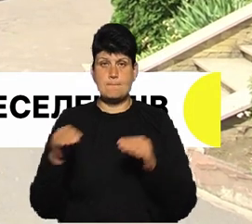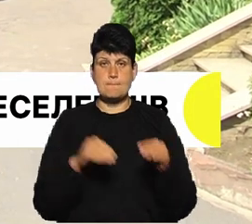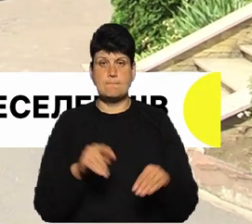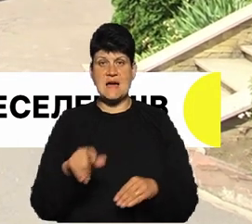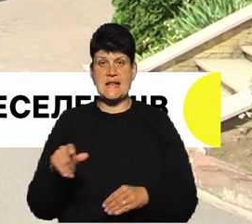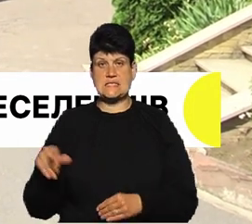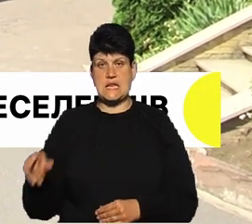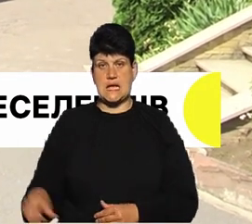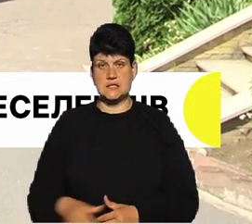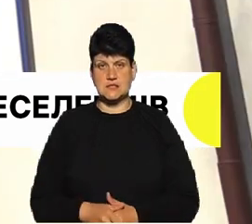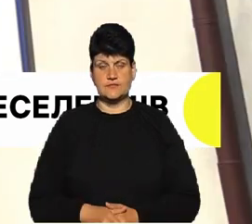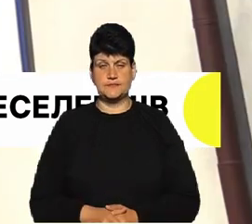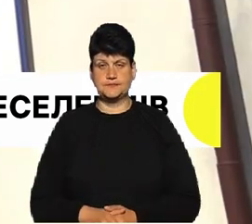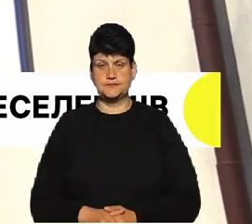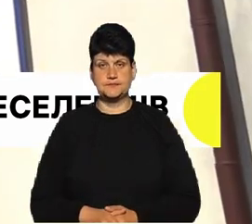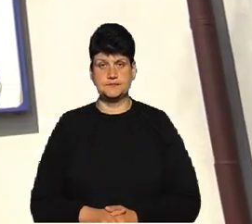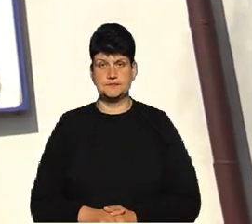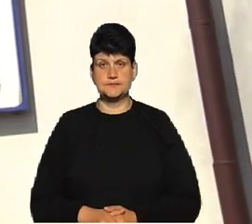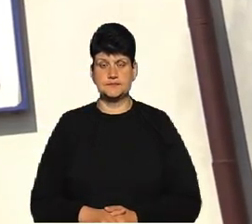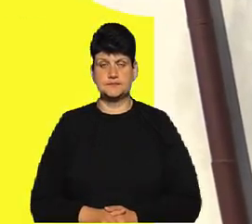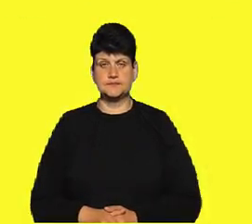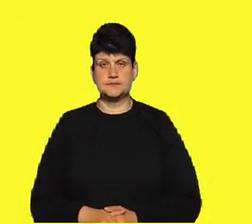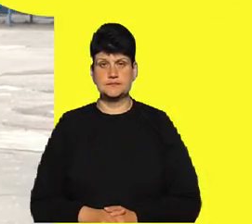Путькалець, Василь Панчук, новини на Суспільному, Тернопіль.